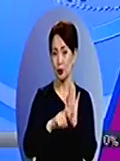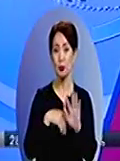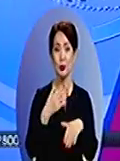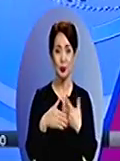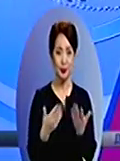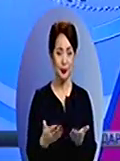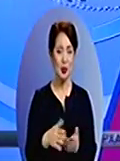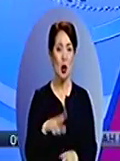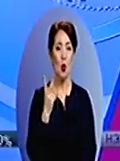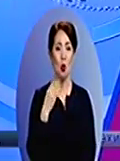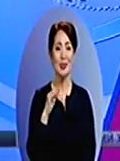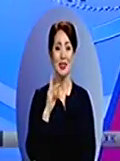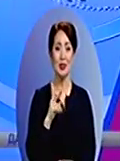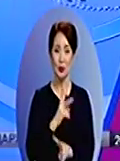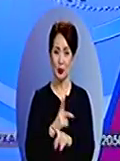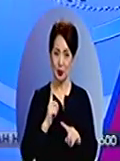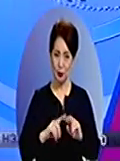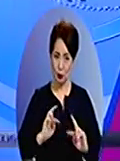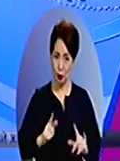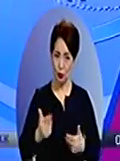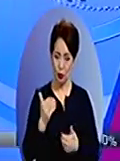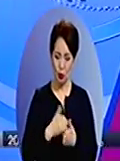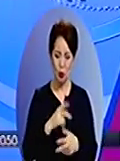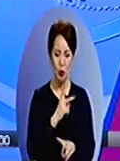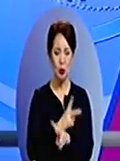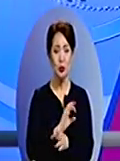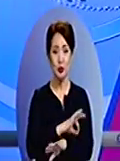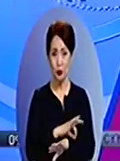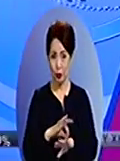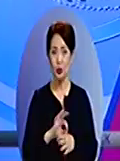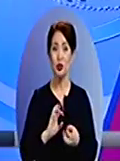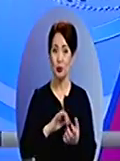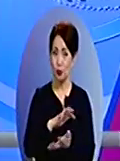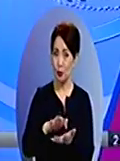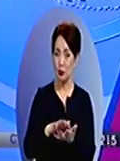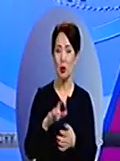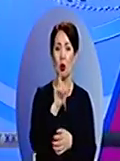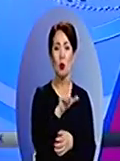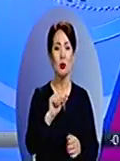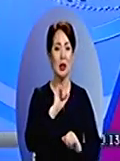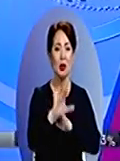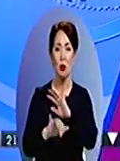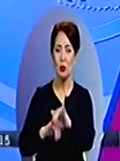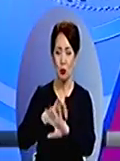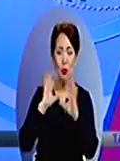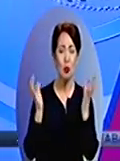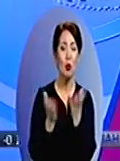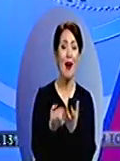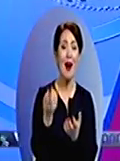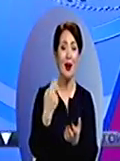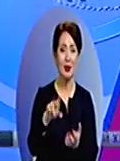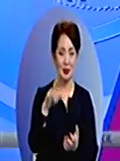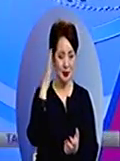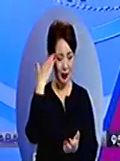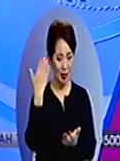Бэн тэр үндсэн хуульд нэмэлт өөрчлөлт оруулах хуулийн төслийг боловсруулахдаа ард нийтийн санал тулгуурласан гэж Улсын хурлын ажлын хэсгийнхэн тайлбарлаж байгаа юм